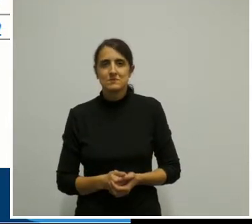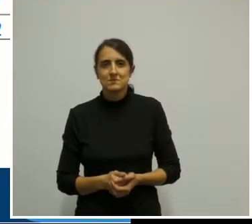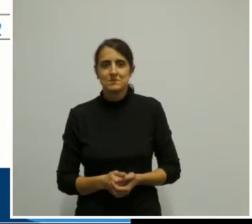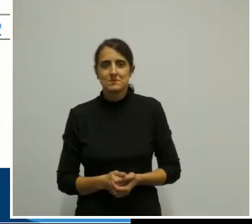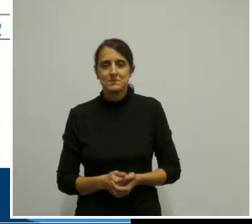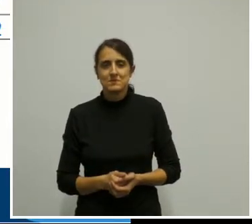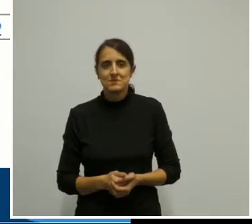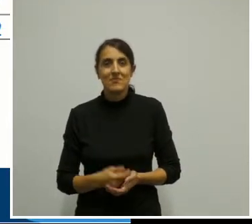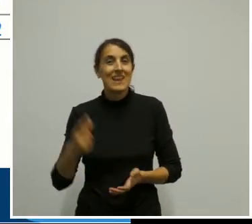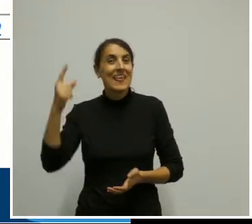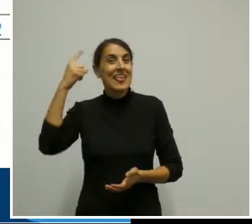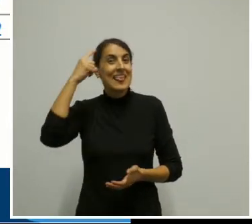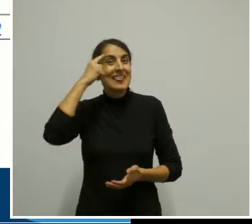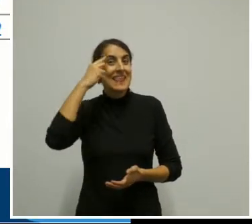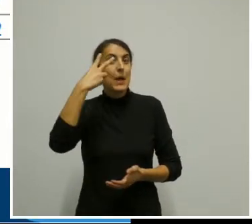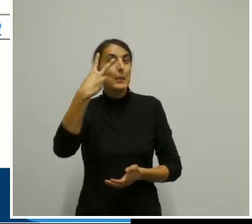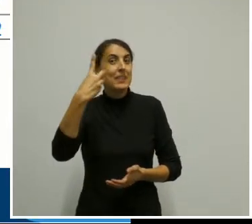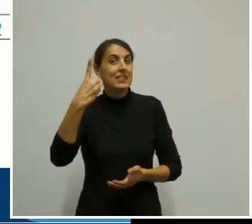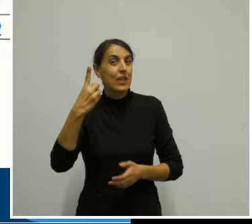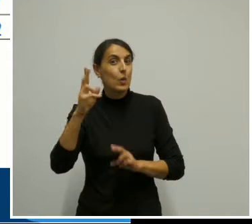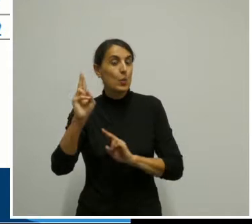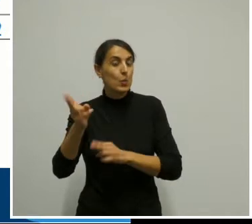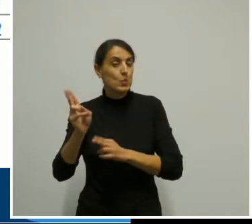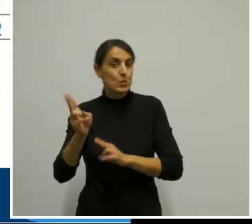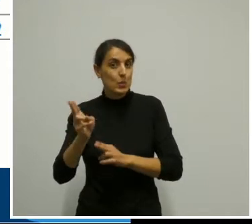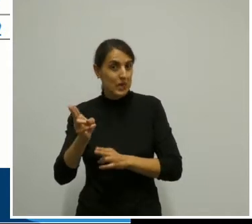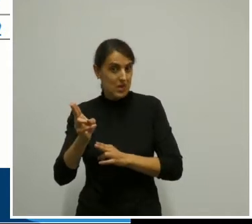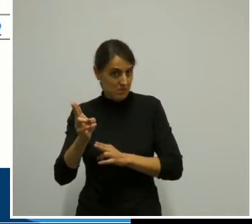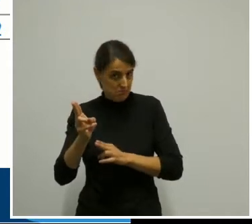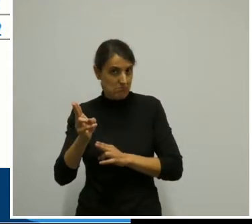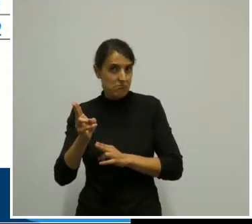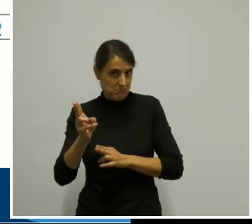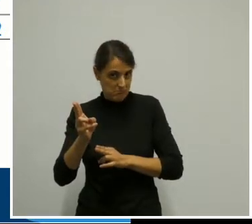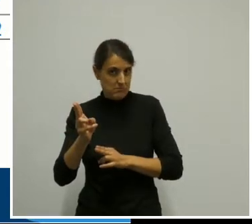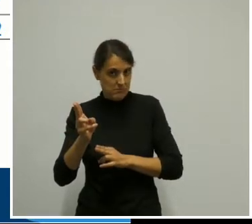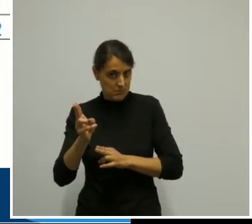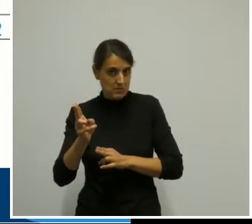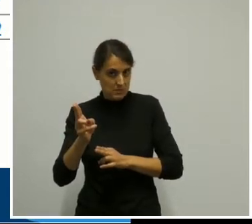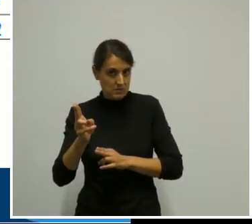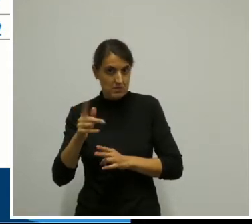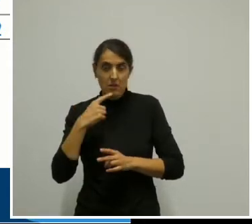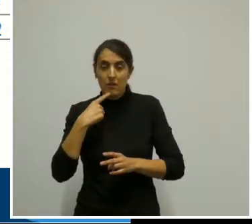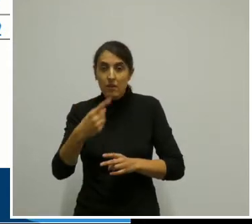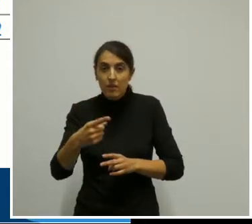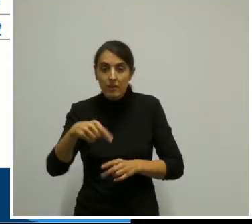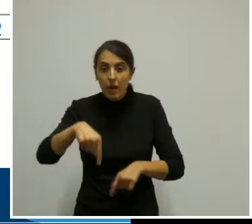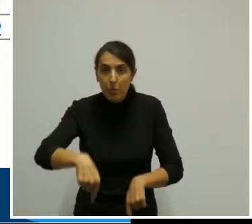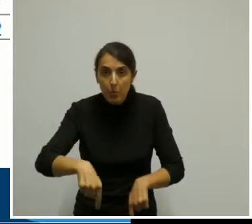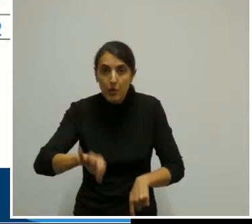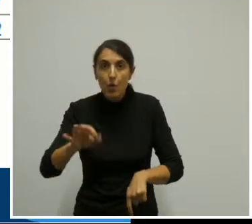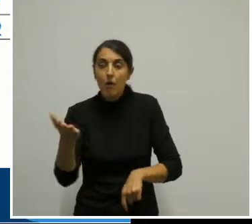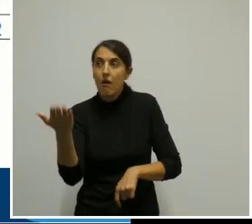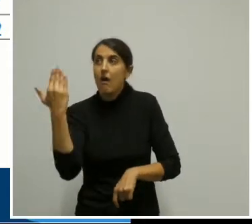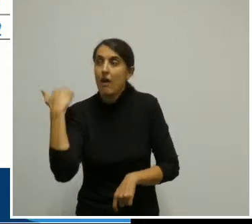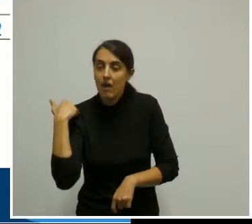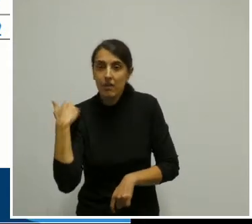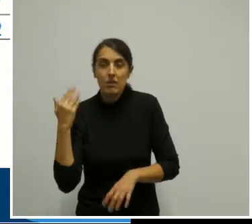A data del 21 d'octubre, perquè això és que encara que et digués a dia d'avui o d'ahir, ja...